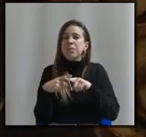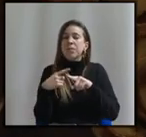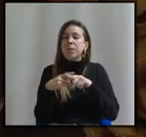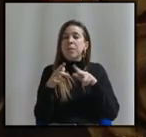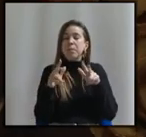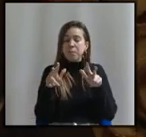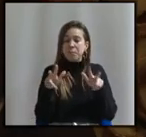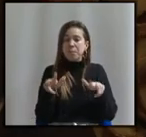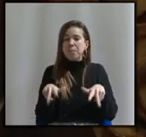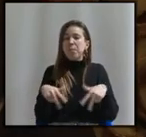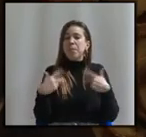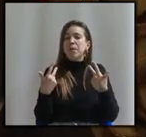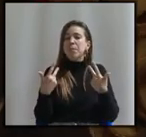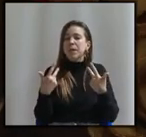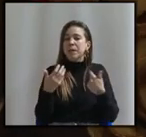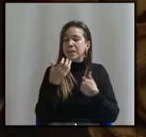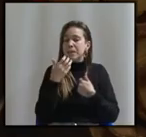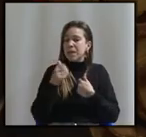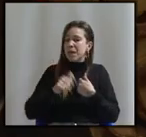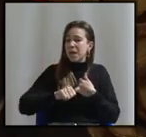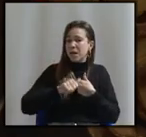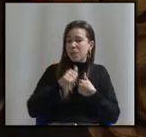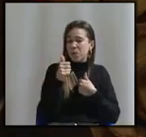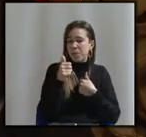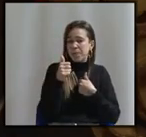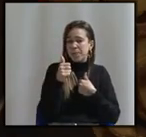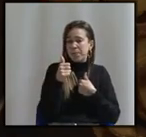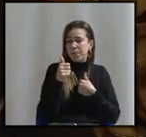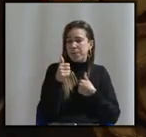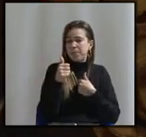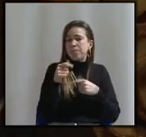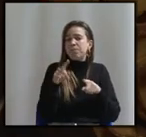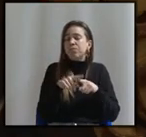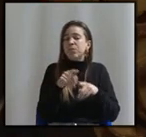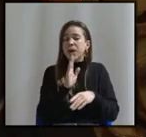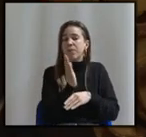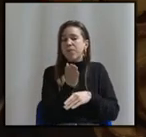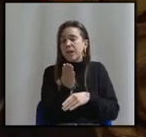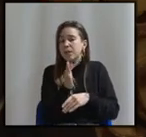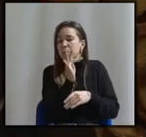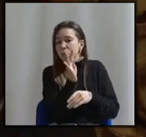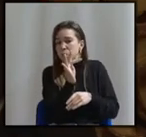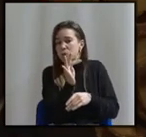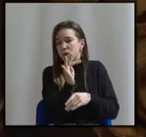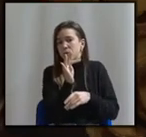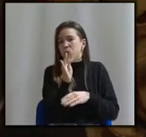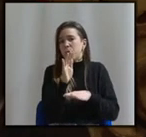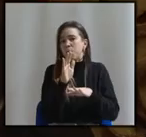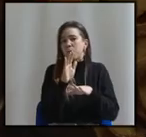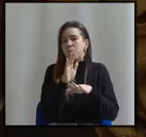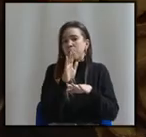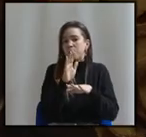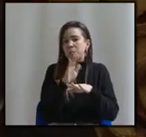que podem aprovar-lo i que tingui repercussió i impacte de cara també a les